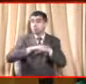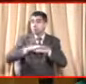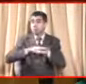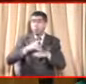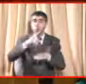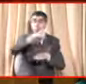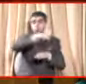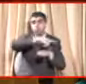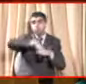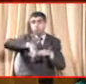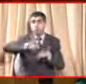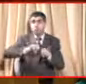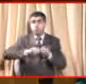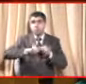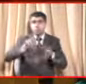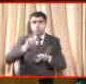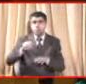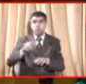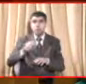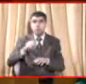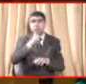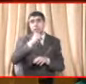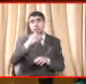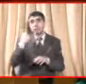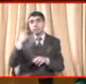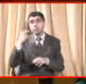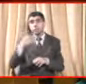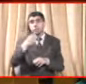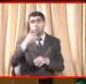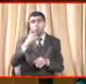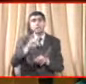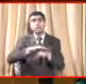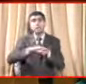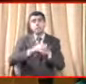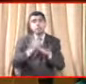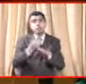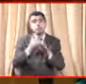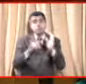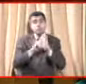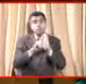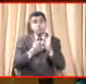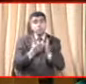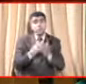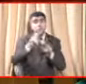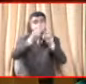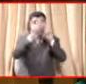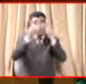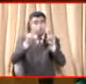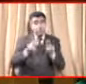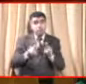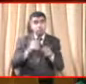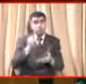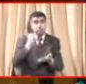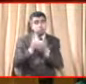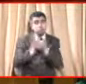يشمل ما تفضلتم به آنفا ذلكم العقد أن يعطي امتيازات